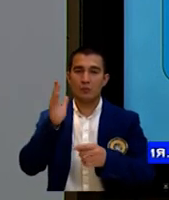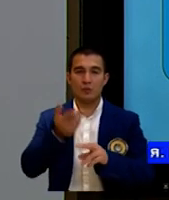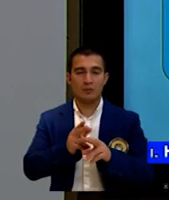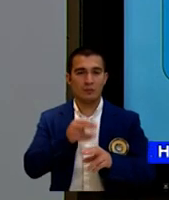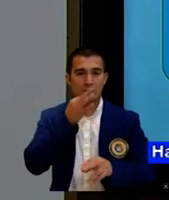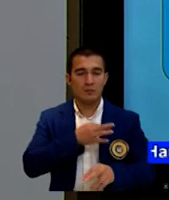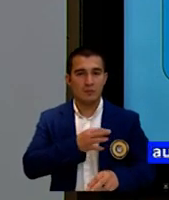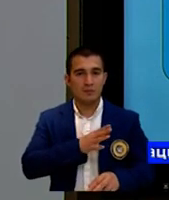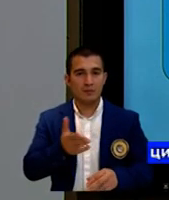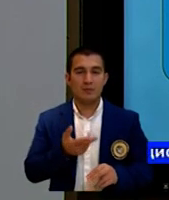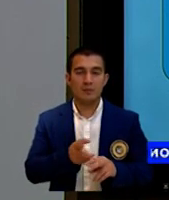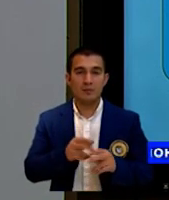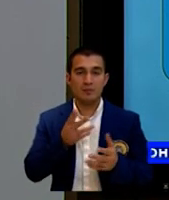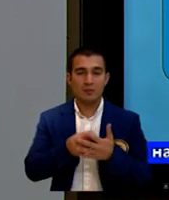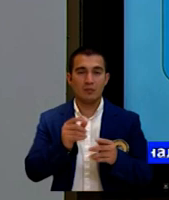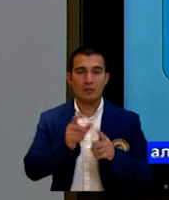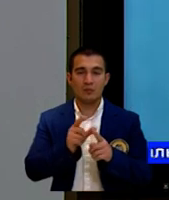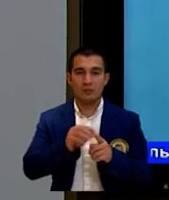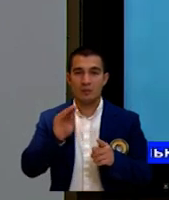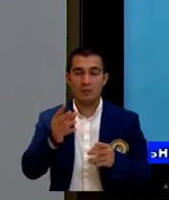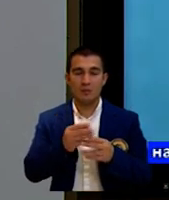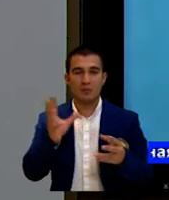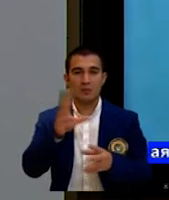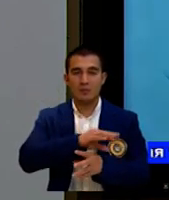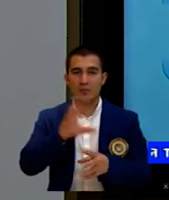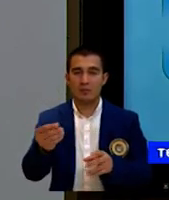Ya'ni ko'chirma gap o'zlashtirma gapga aylantirilgan.